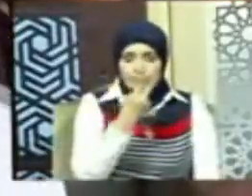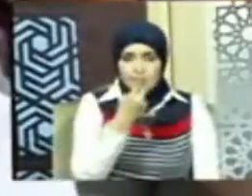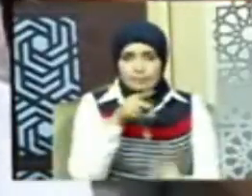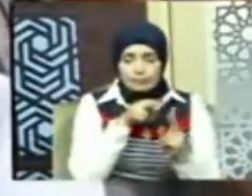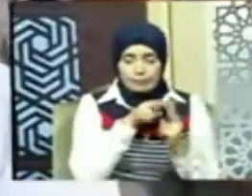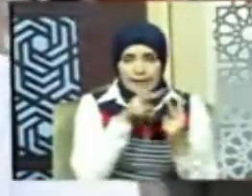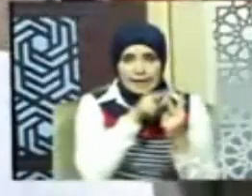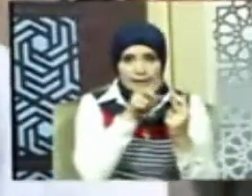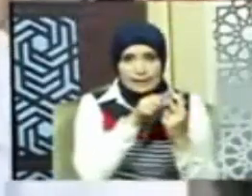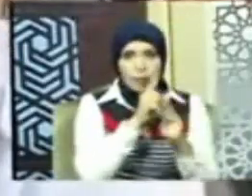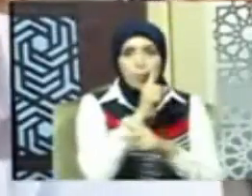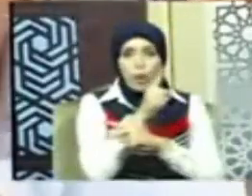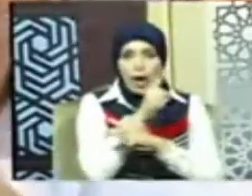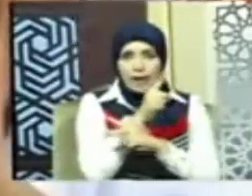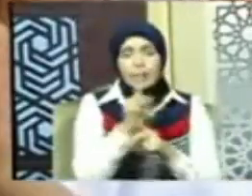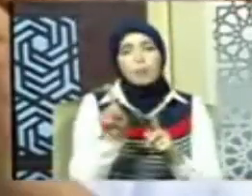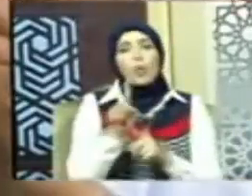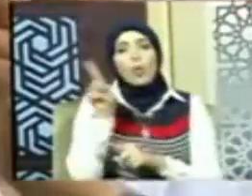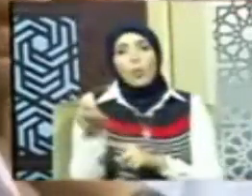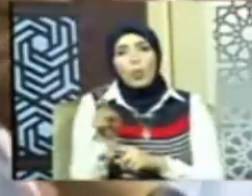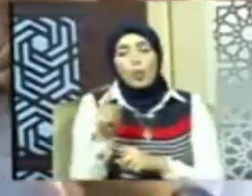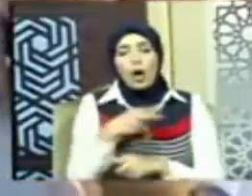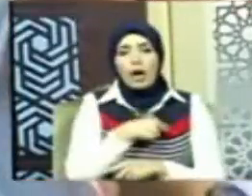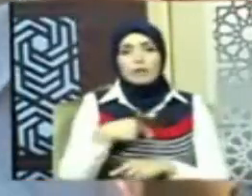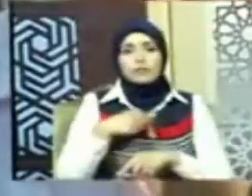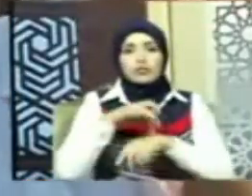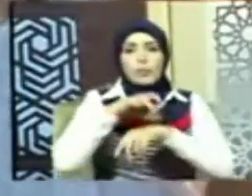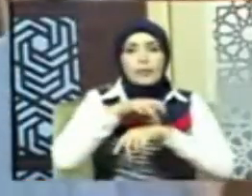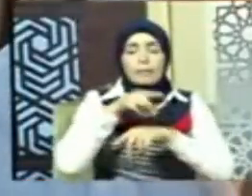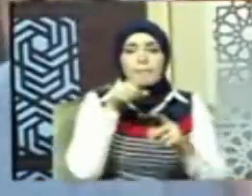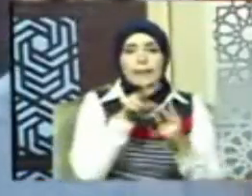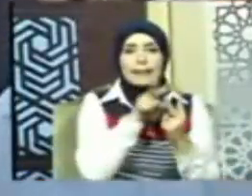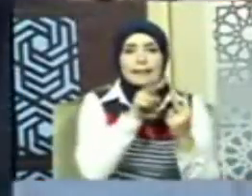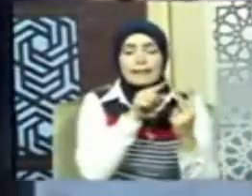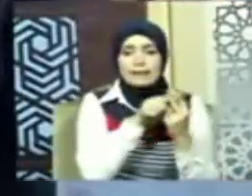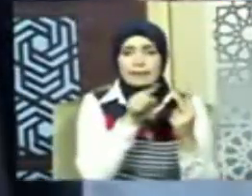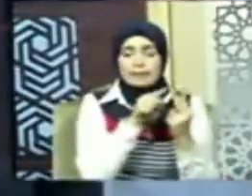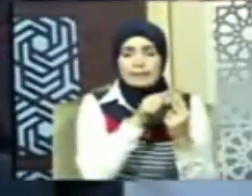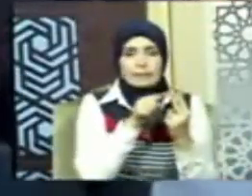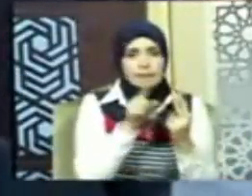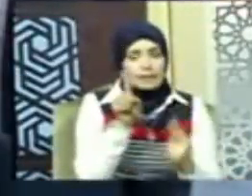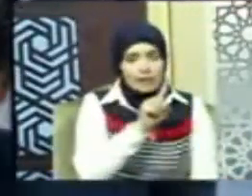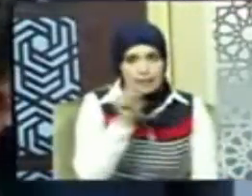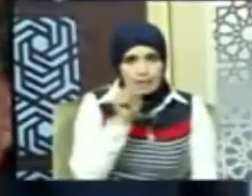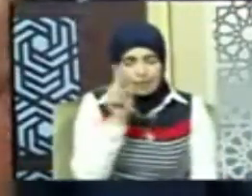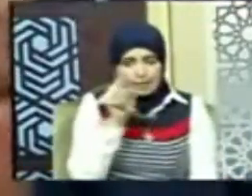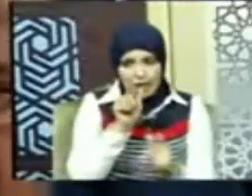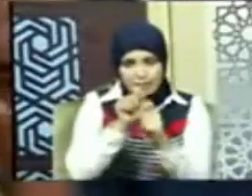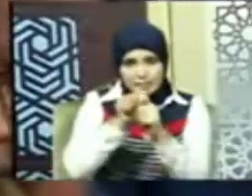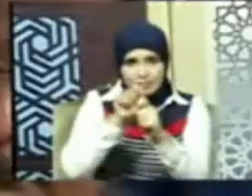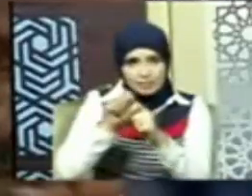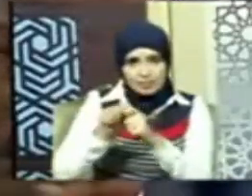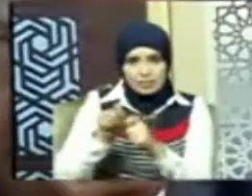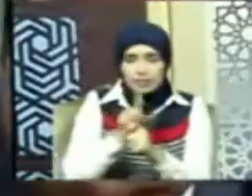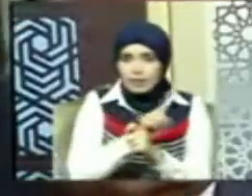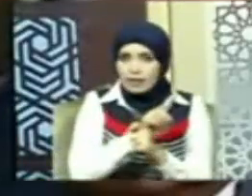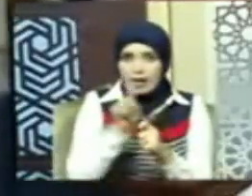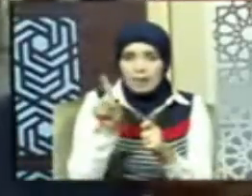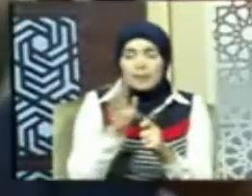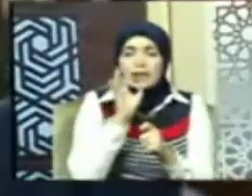إن المعلم والطبيب كليهما لا ينصحان إذا هما لم